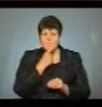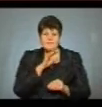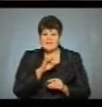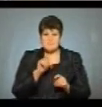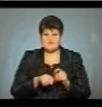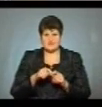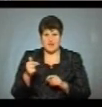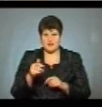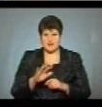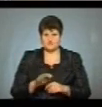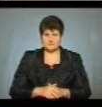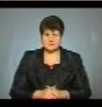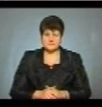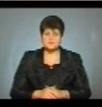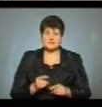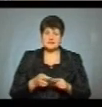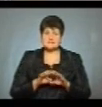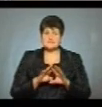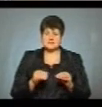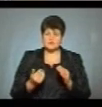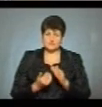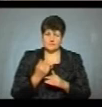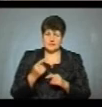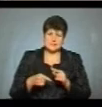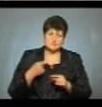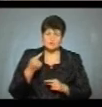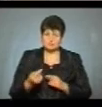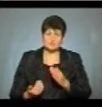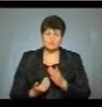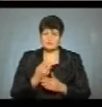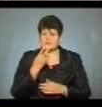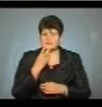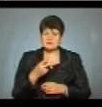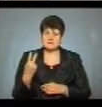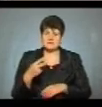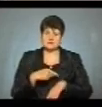грамотності. Це всі новини на цю пору. Наступний інформаційний випуск дивіться о